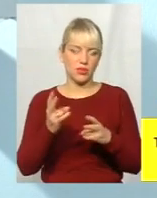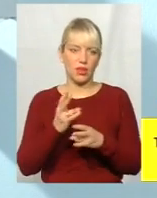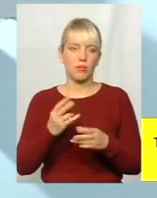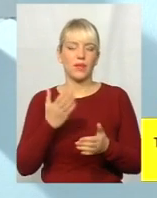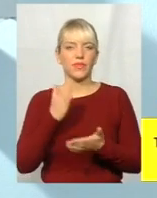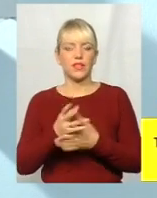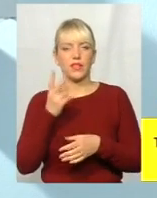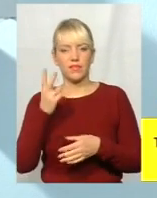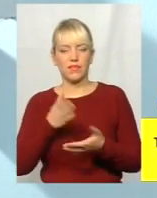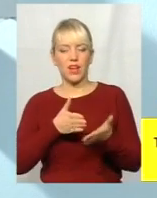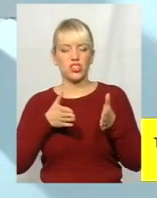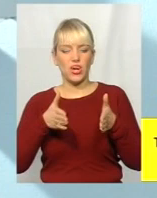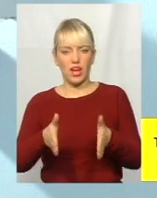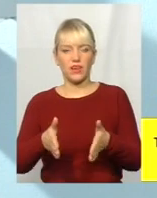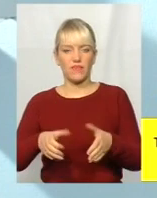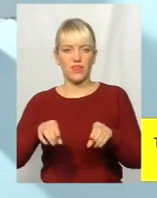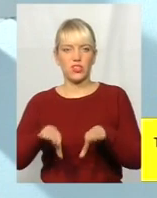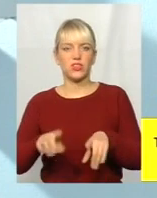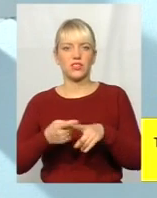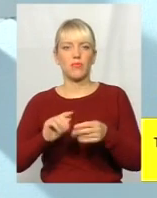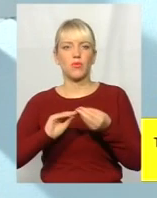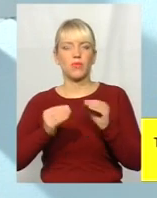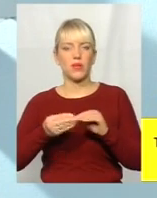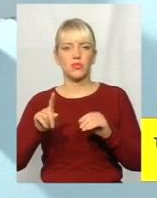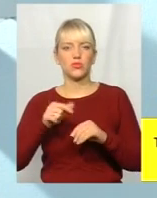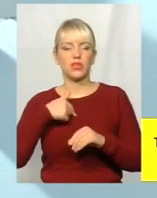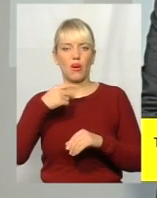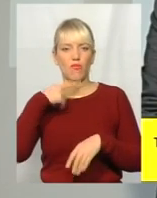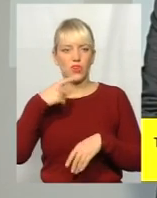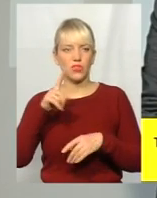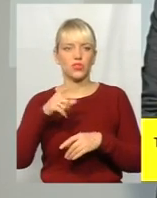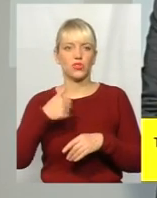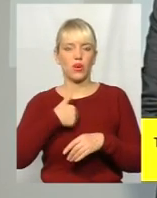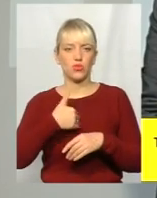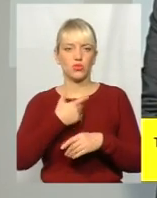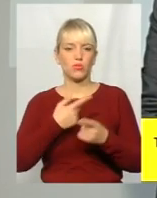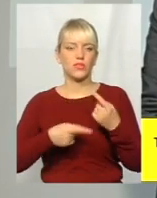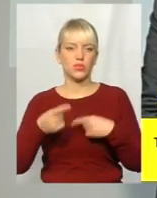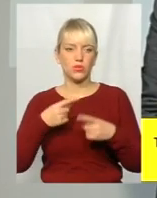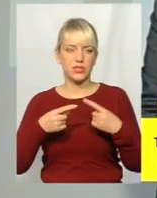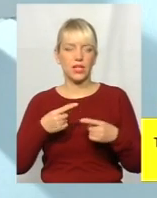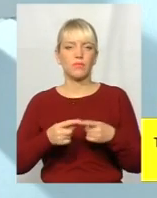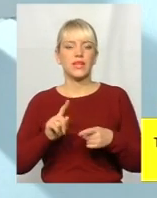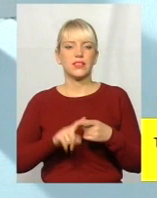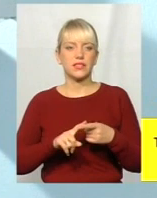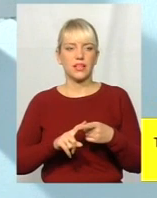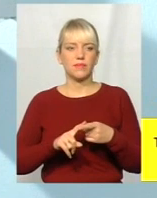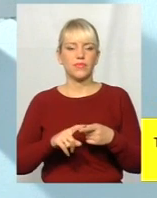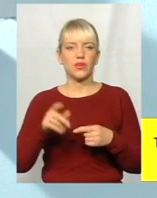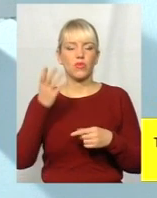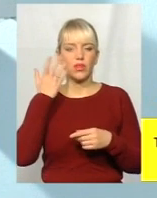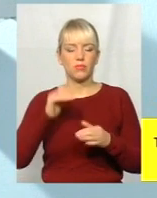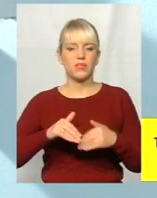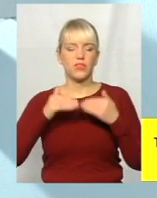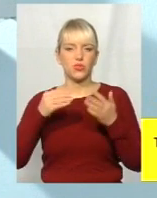два шляхи вирішення цієї проблеми. Те, що я говорила, і то, до чого я хочу повернутися, це те, коли